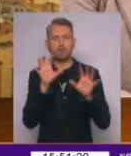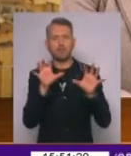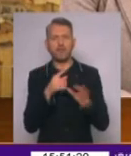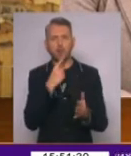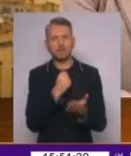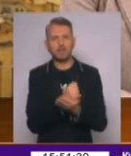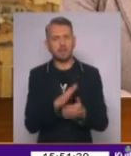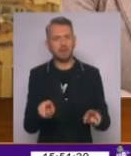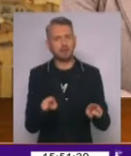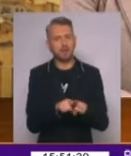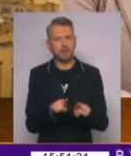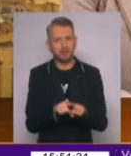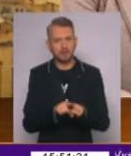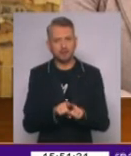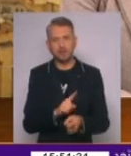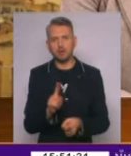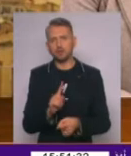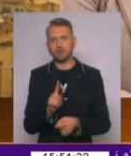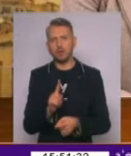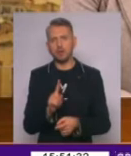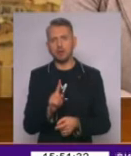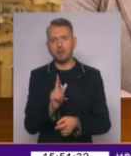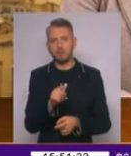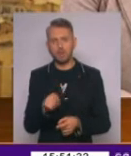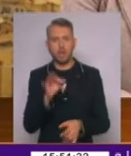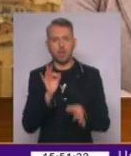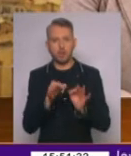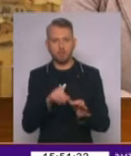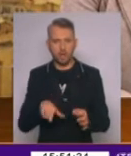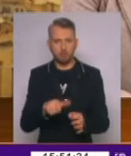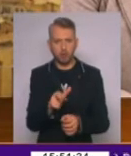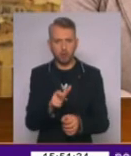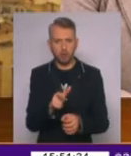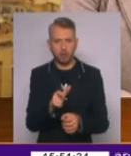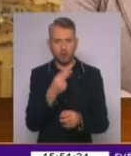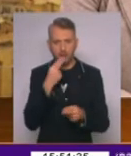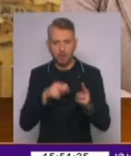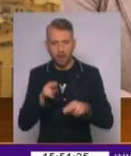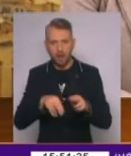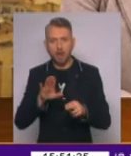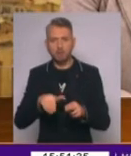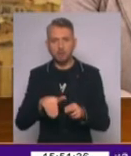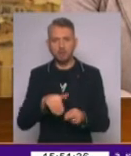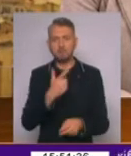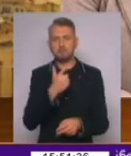такі, що вони нормальні дороги, де роблять ямки, а потім після себе